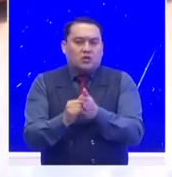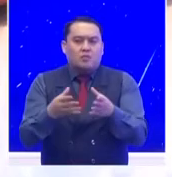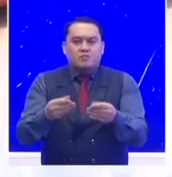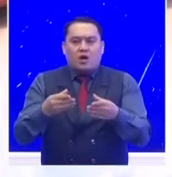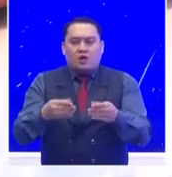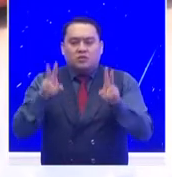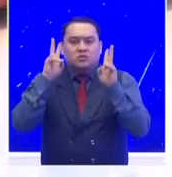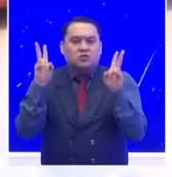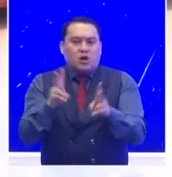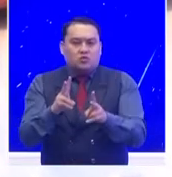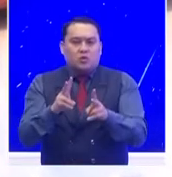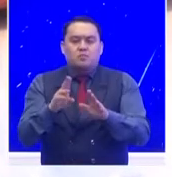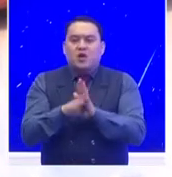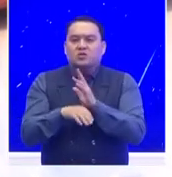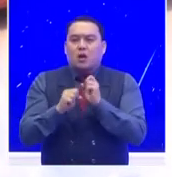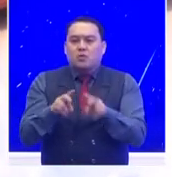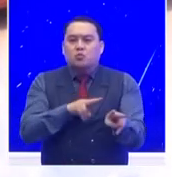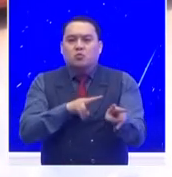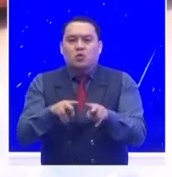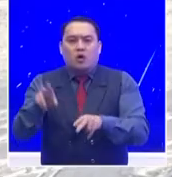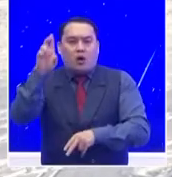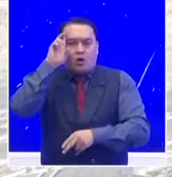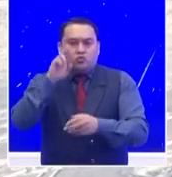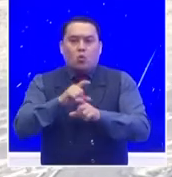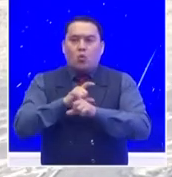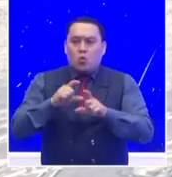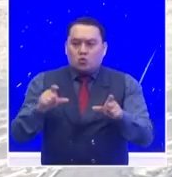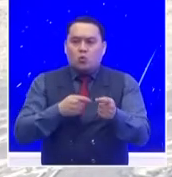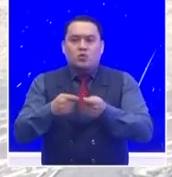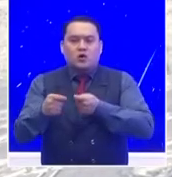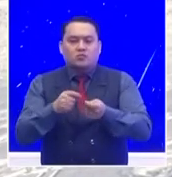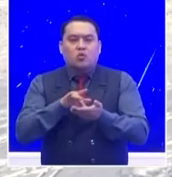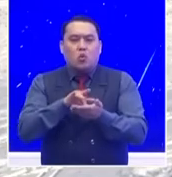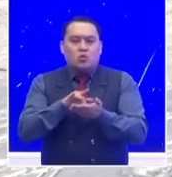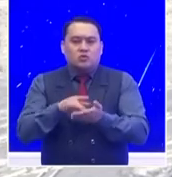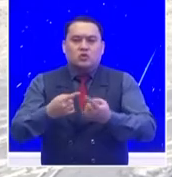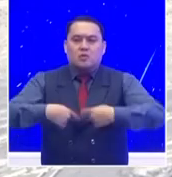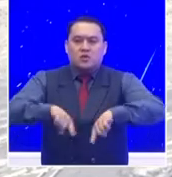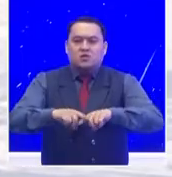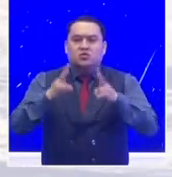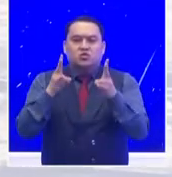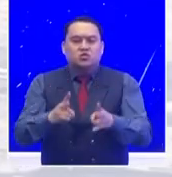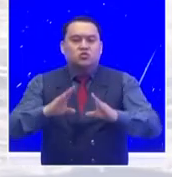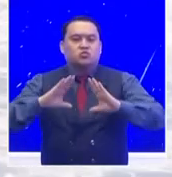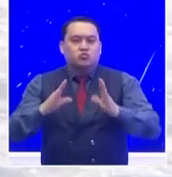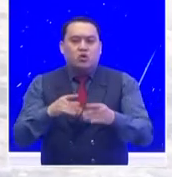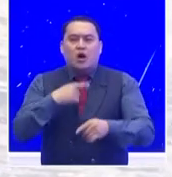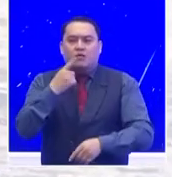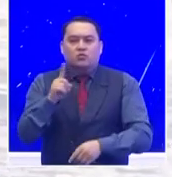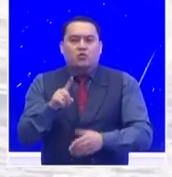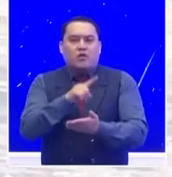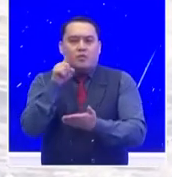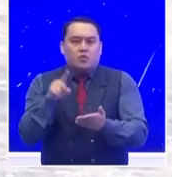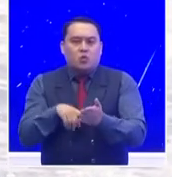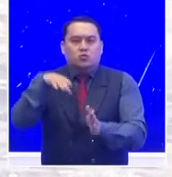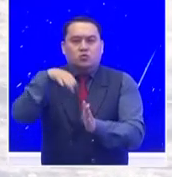они не знают. Надзор за безопасностью не ведут и государственные органы. Управление туризма и департамент чрезвычайных ситуаций области говорят, вопрос не